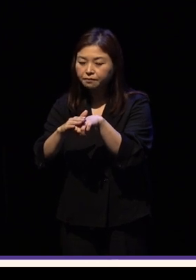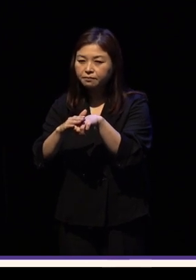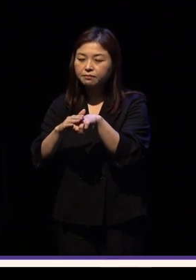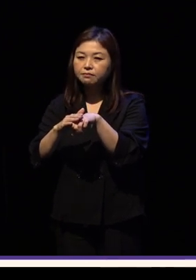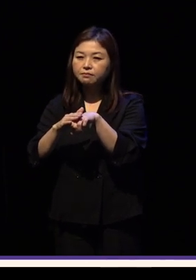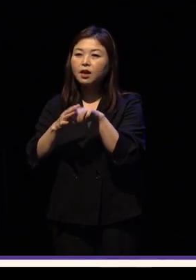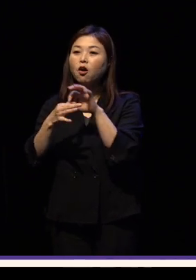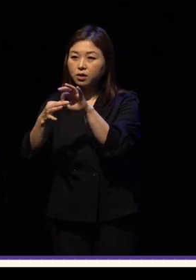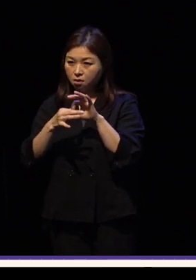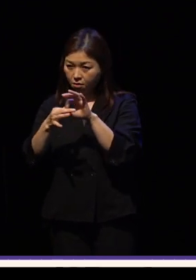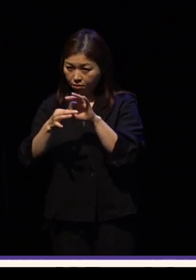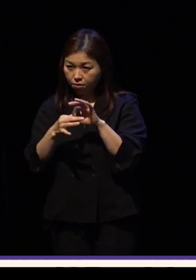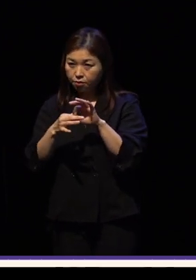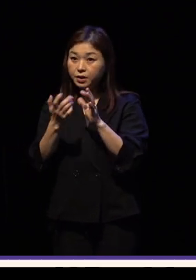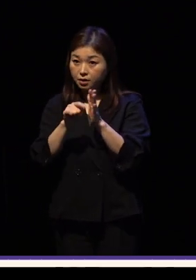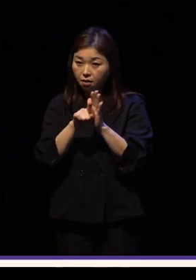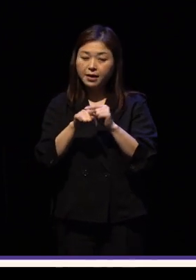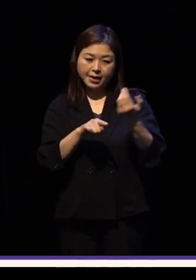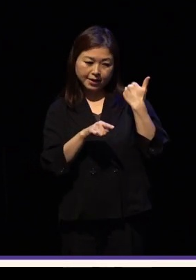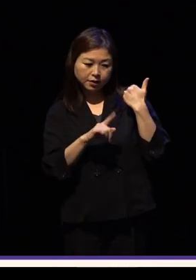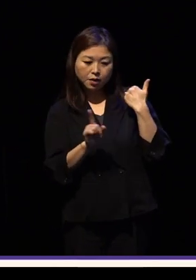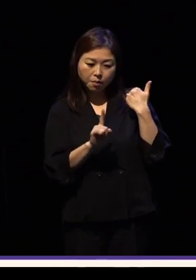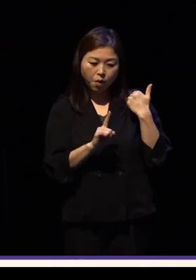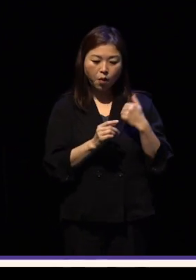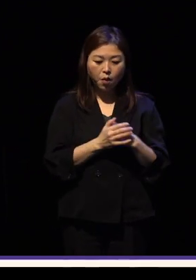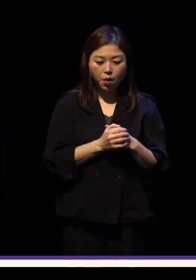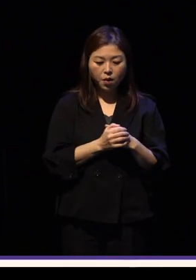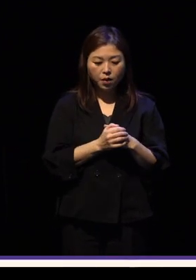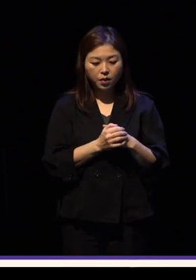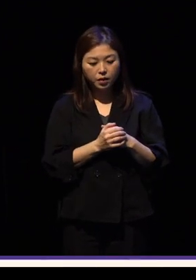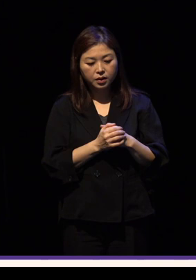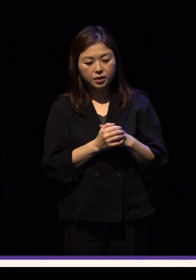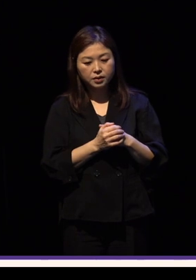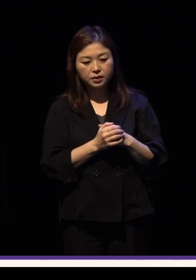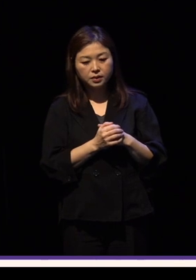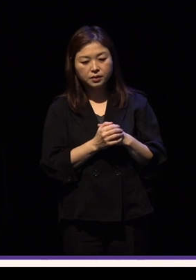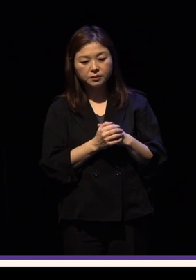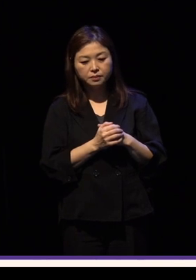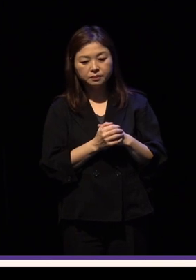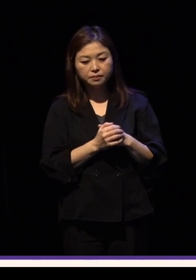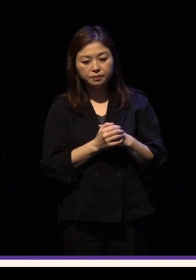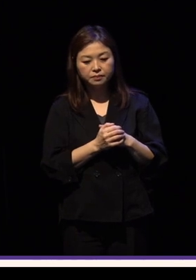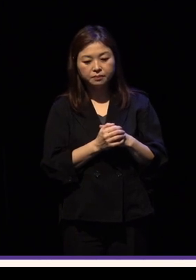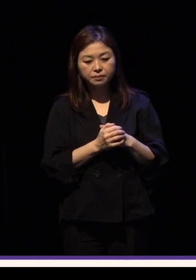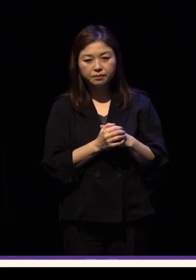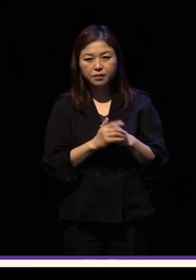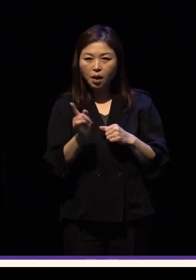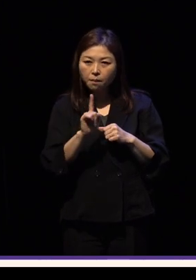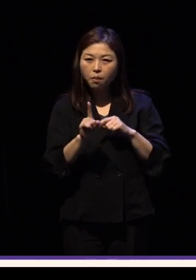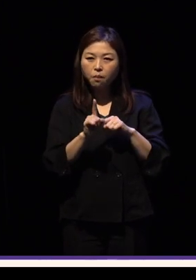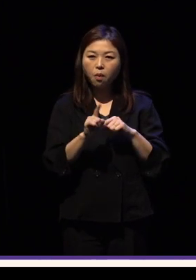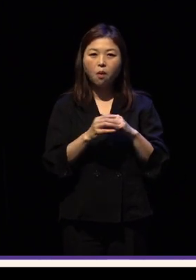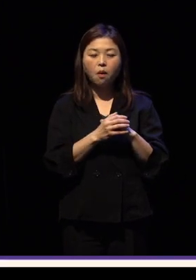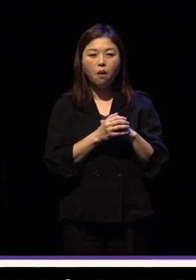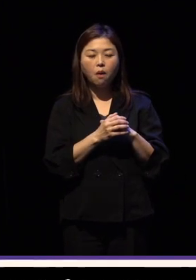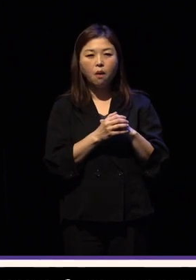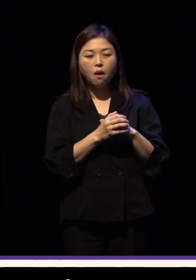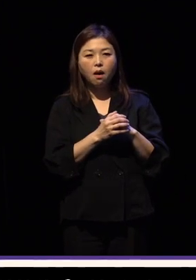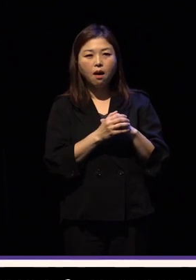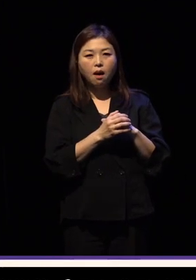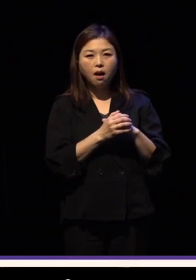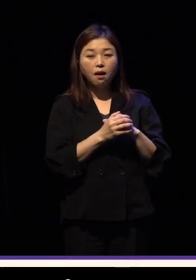그 심사위원에 올려놓으면 10년이 가도 한 번도 바뀌지 않던 것을